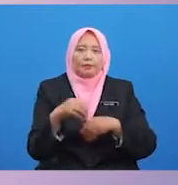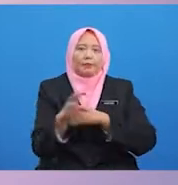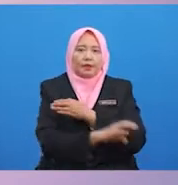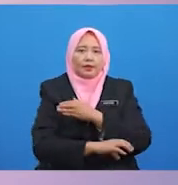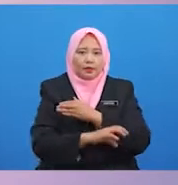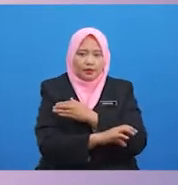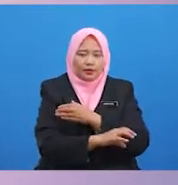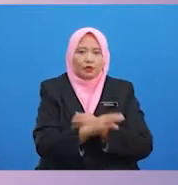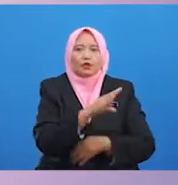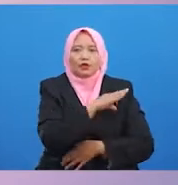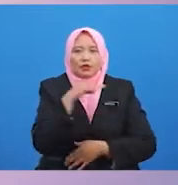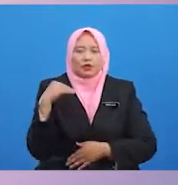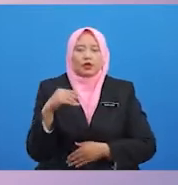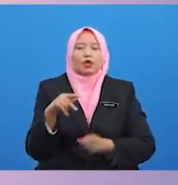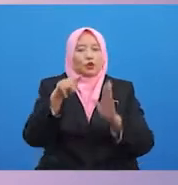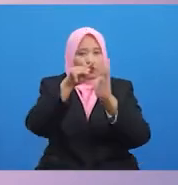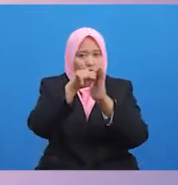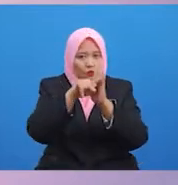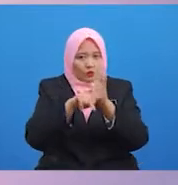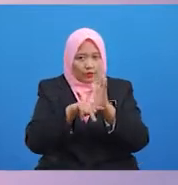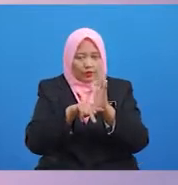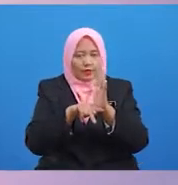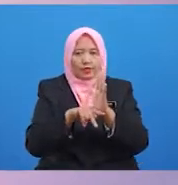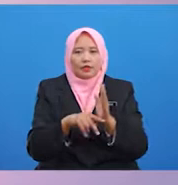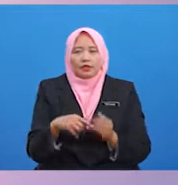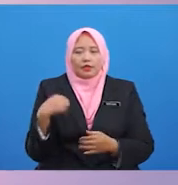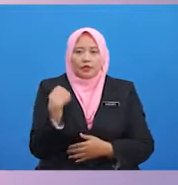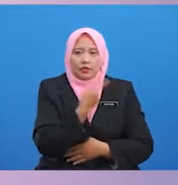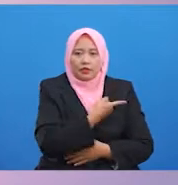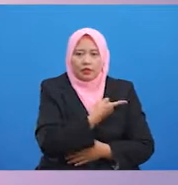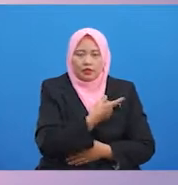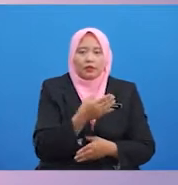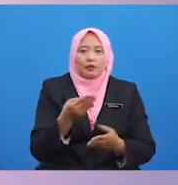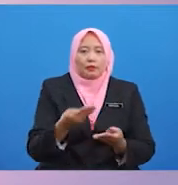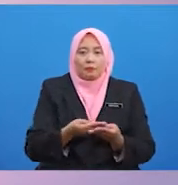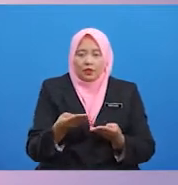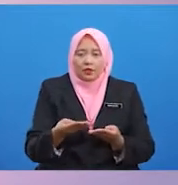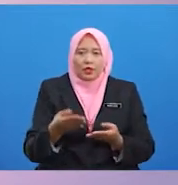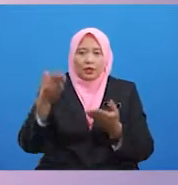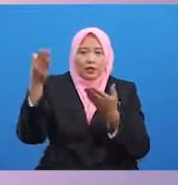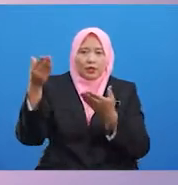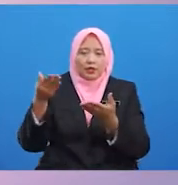dapat mengurangkan kebergantungan kepada barangan import.